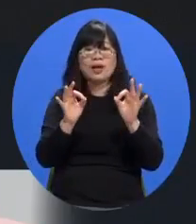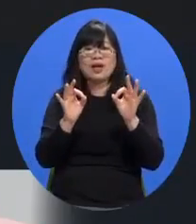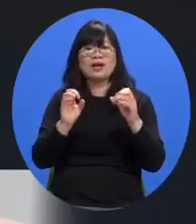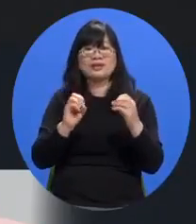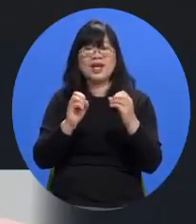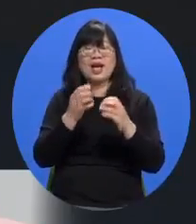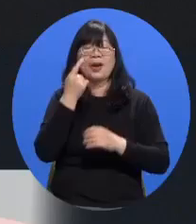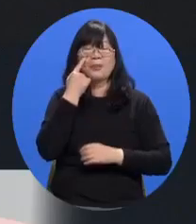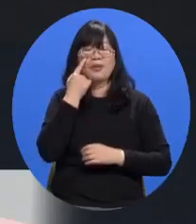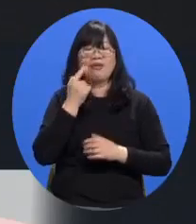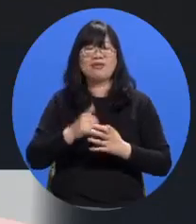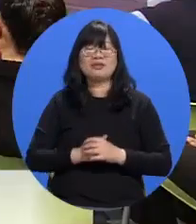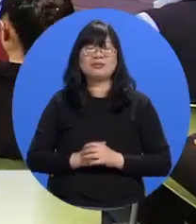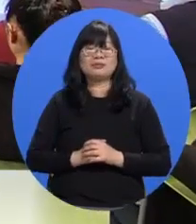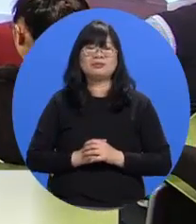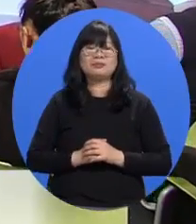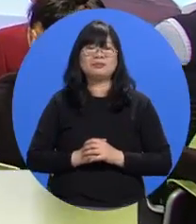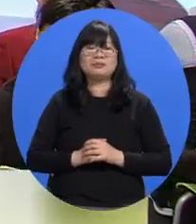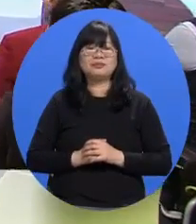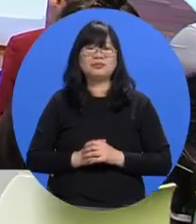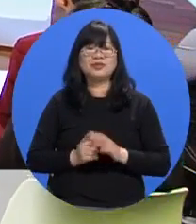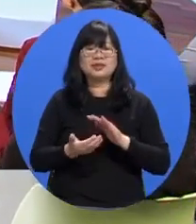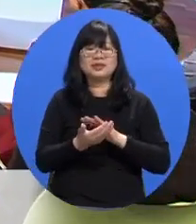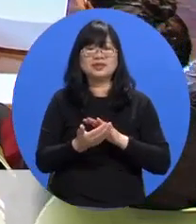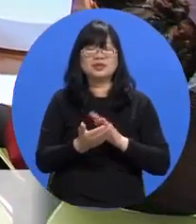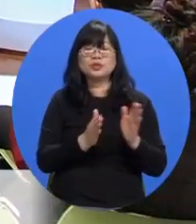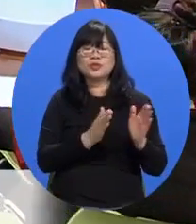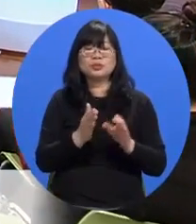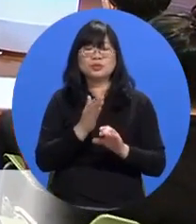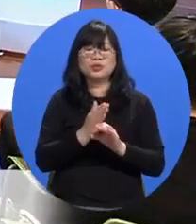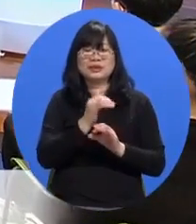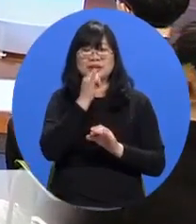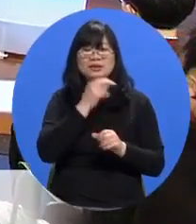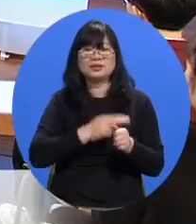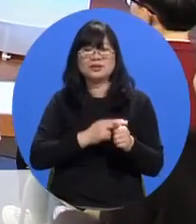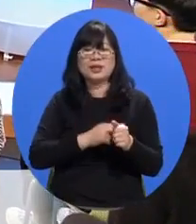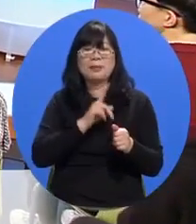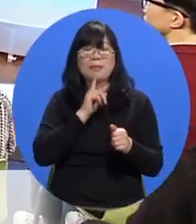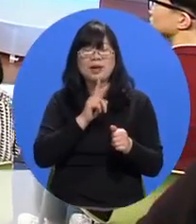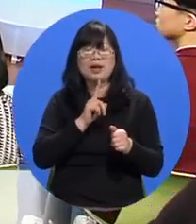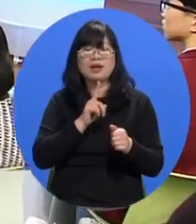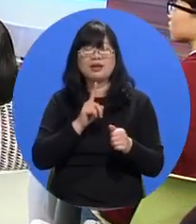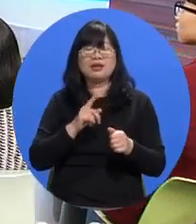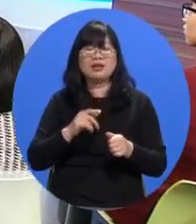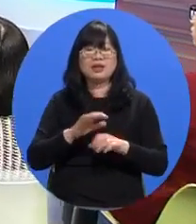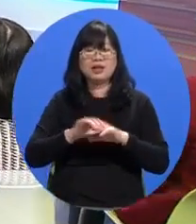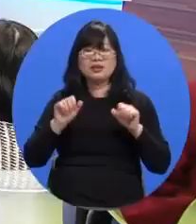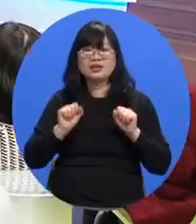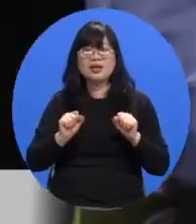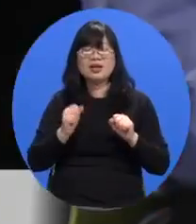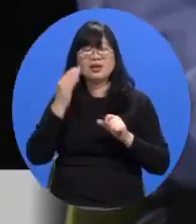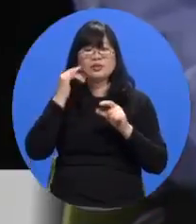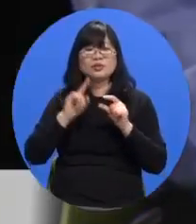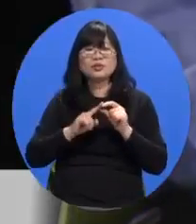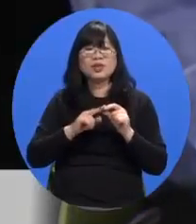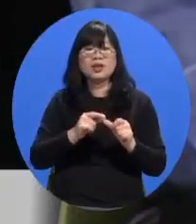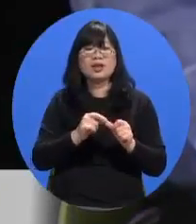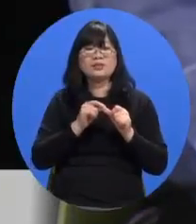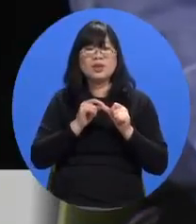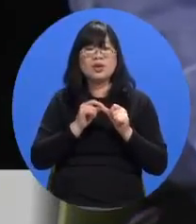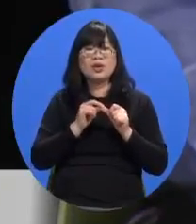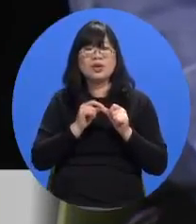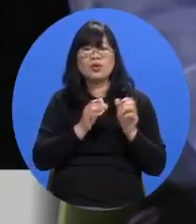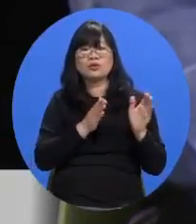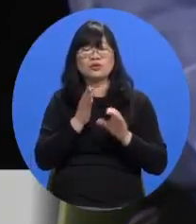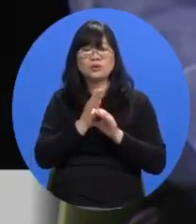한번 들어보겠습니다. 자, 우리 예비 교사 자기소개 부탁드리겠습니다. 어디 있죠? 네, 안녕하세요. 네. 국어 임용과 뭐